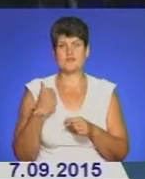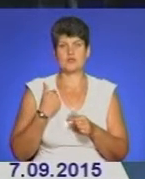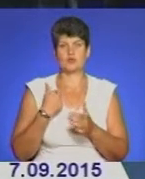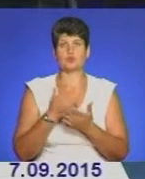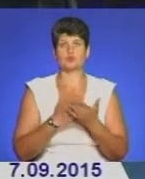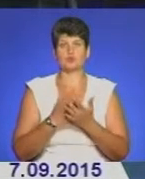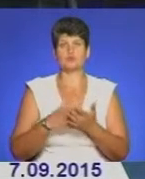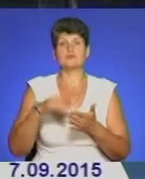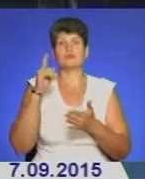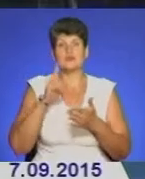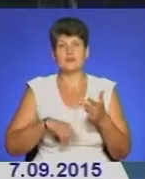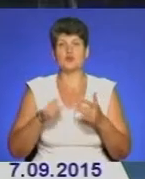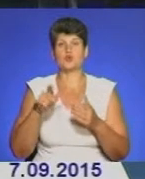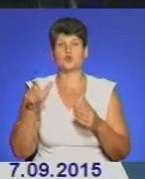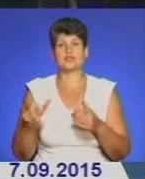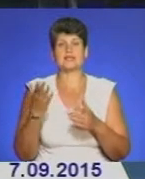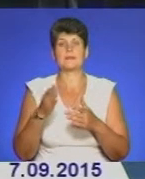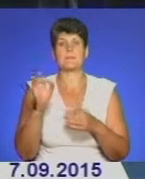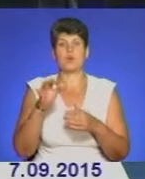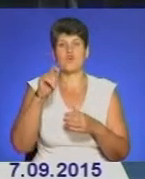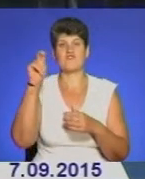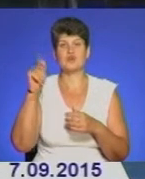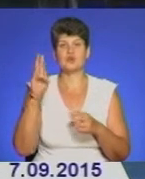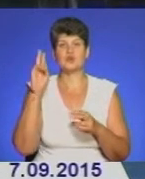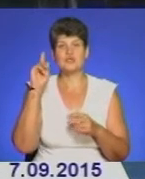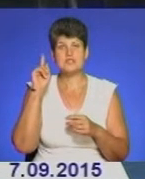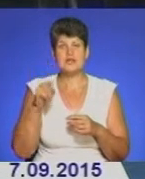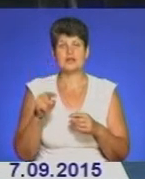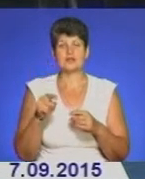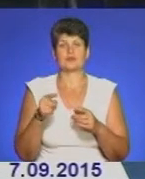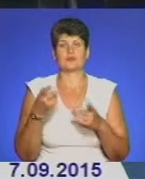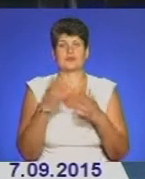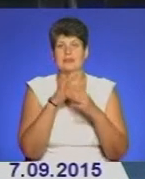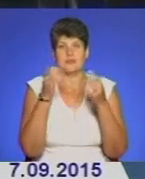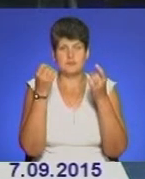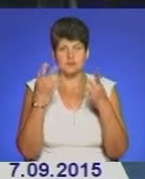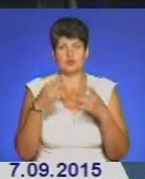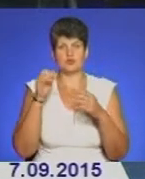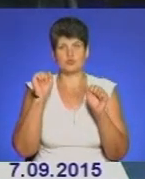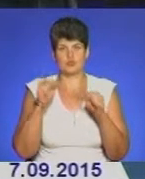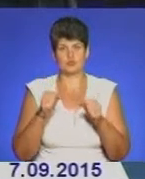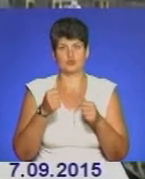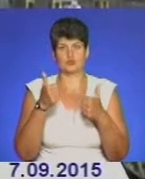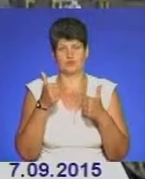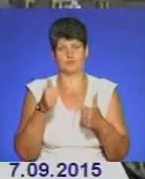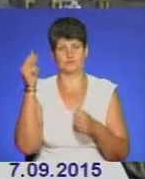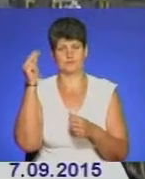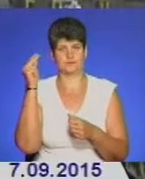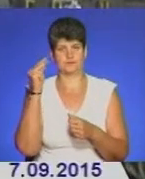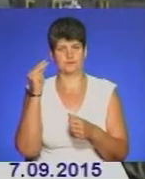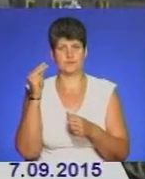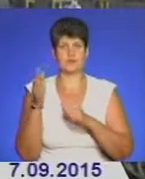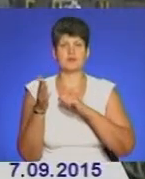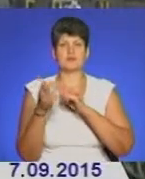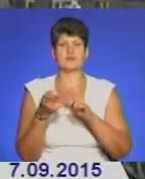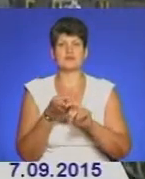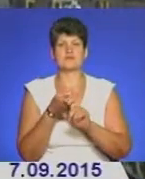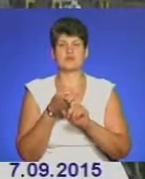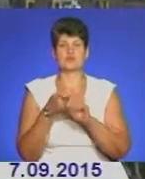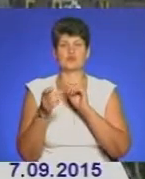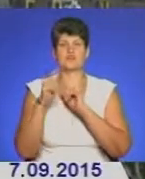Військовослужбовці сподіваються, що люди, які про війну знають не з теорії, зможуть добре освоїти нову професію. Останніми подіями в зв'язку